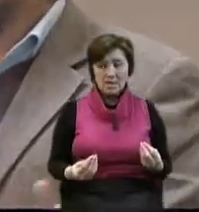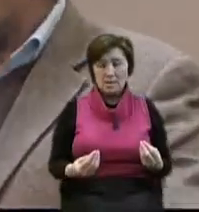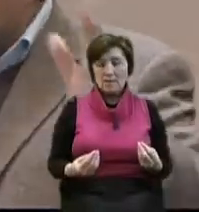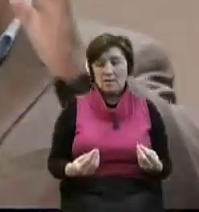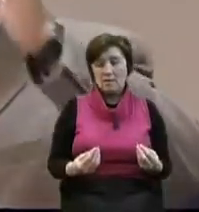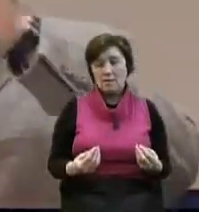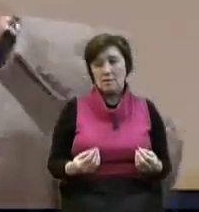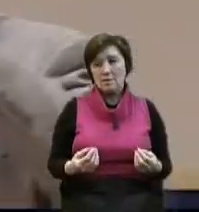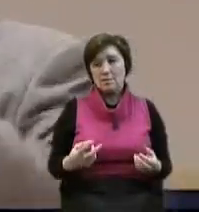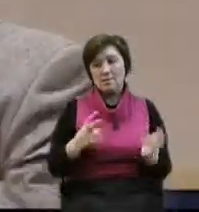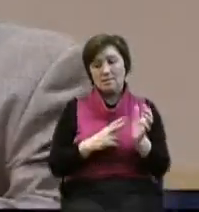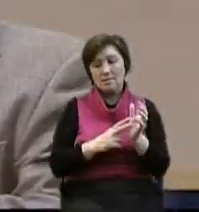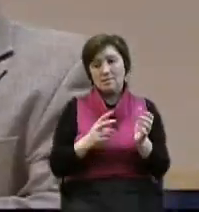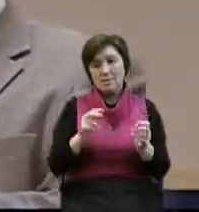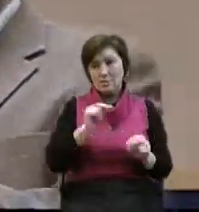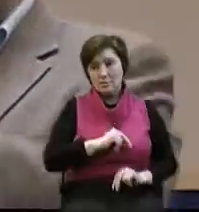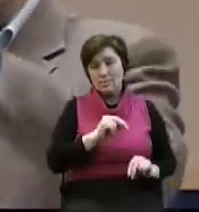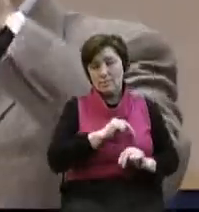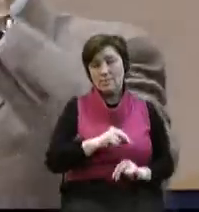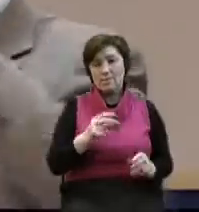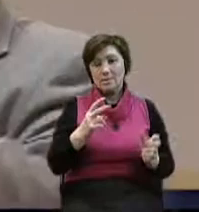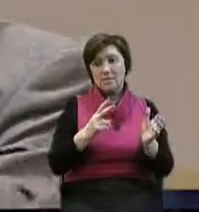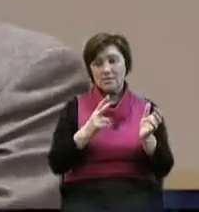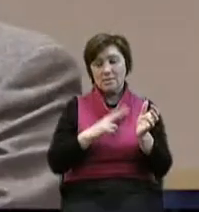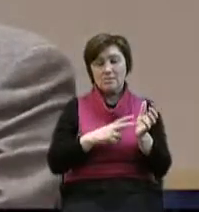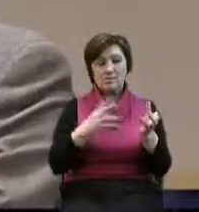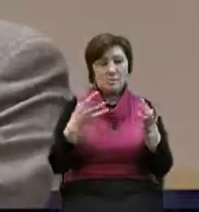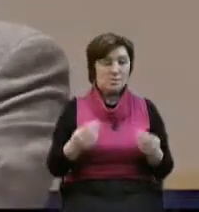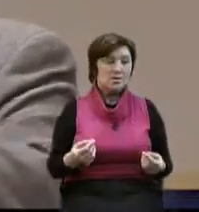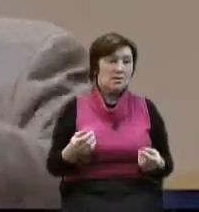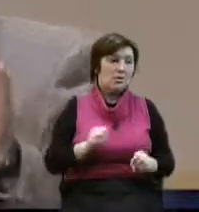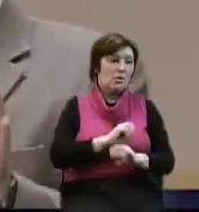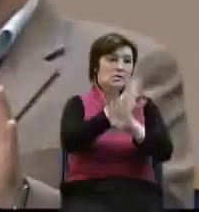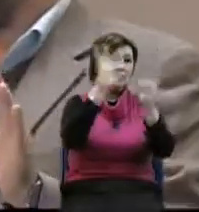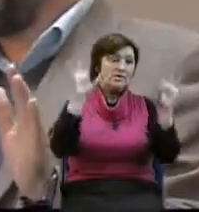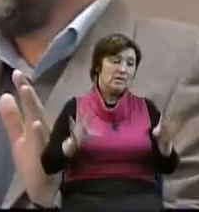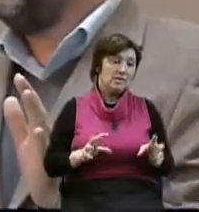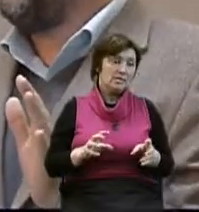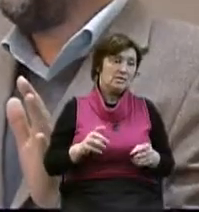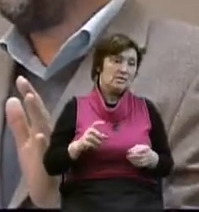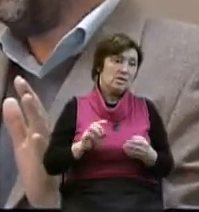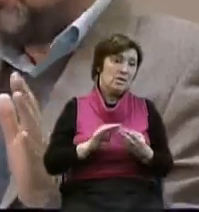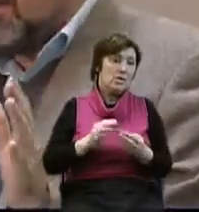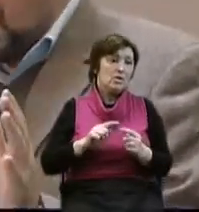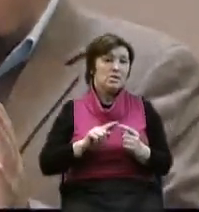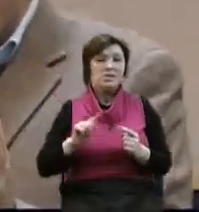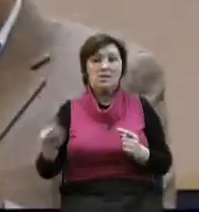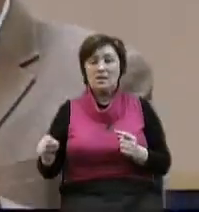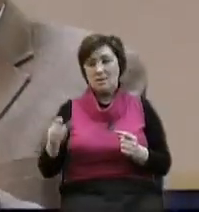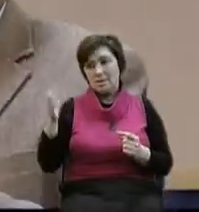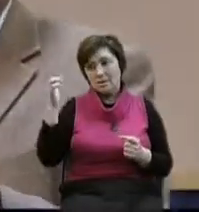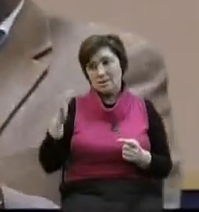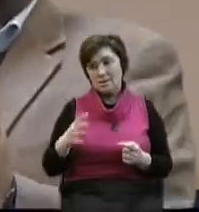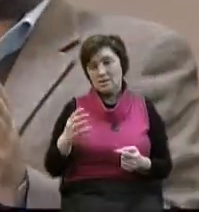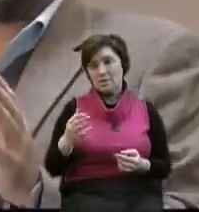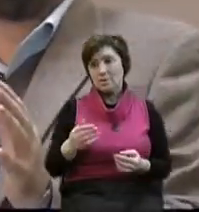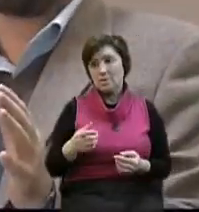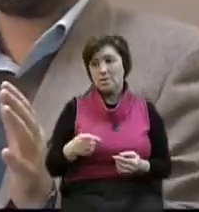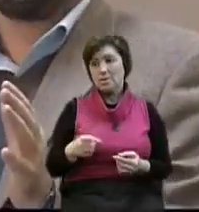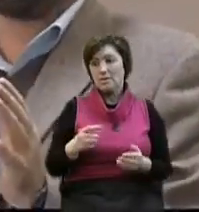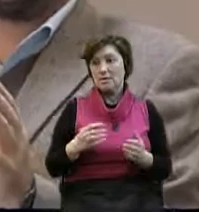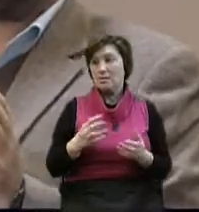землю, 7-й день осветил, успокоился от дел своих, отделил этот день. И я думаю, что нам будет